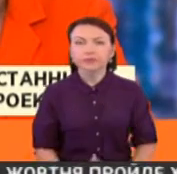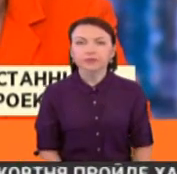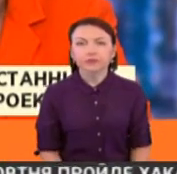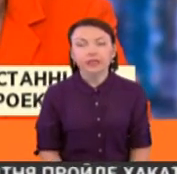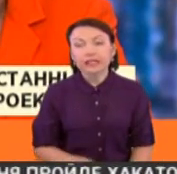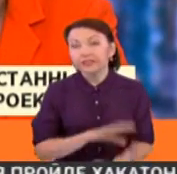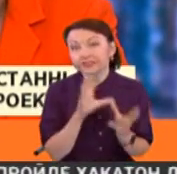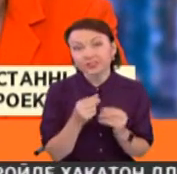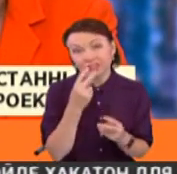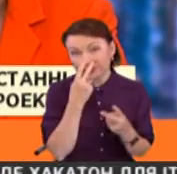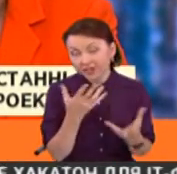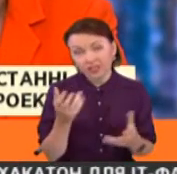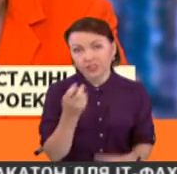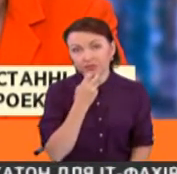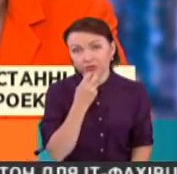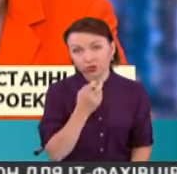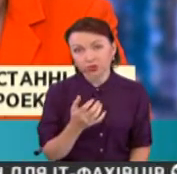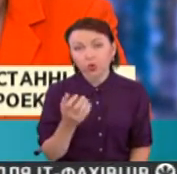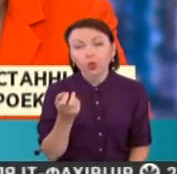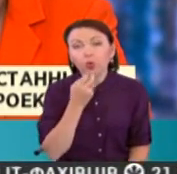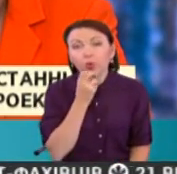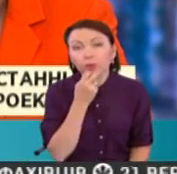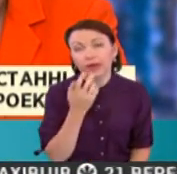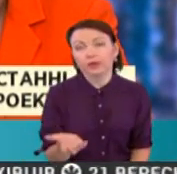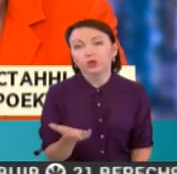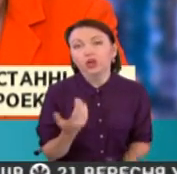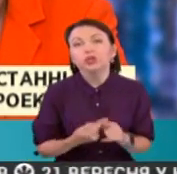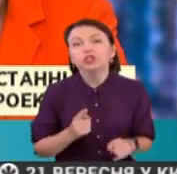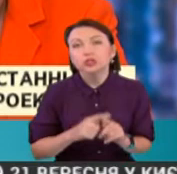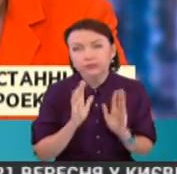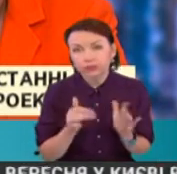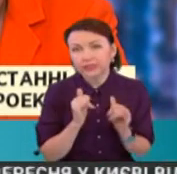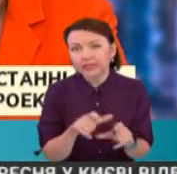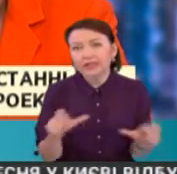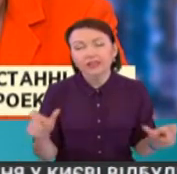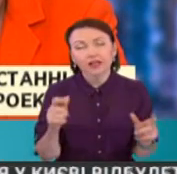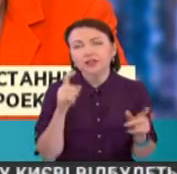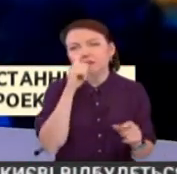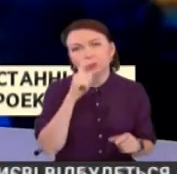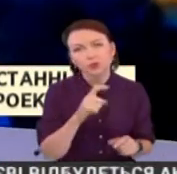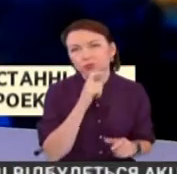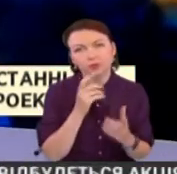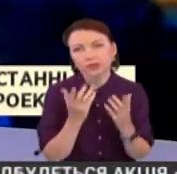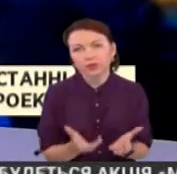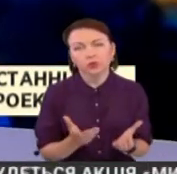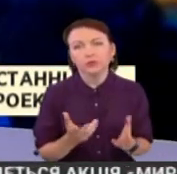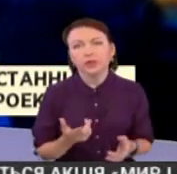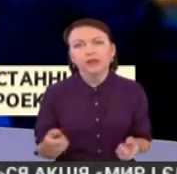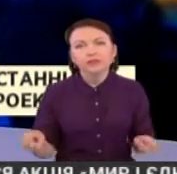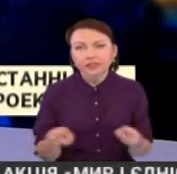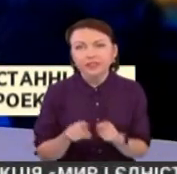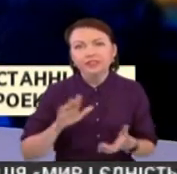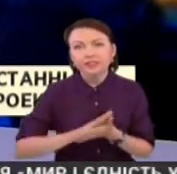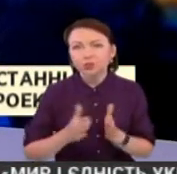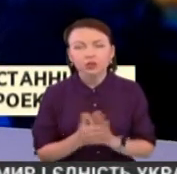це виглядає смішно просто, кумедно. Що це буде для киян, взагалі не зрозуміло. Тому що такі